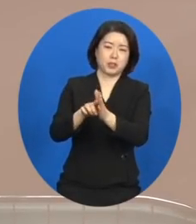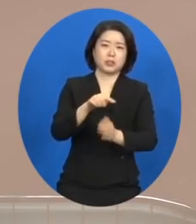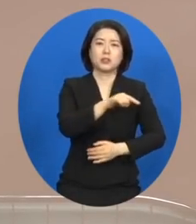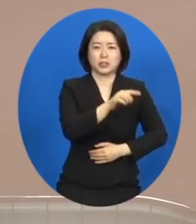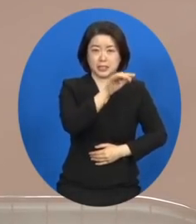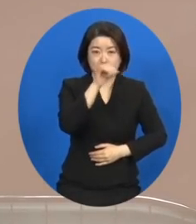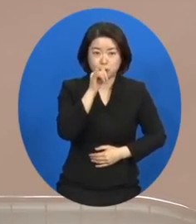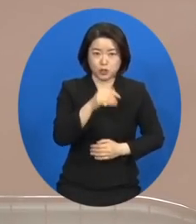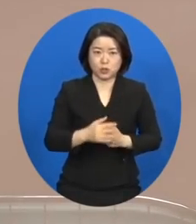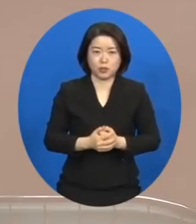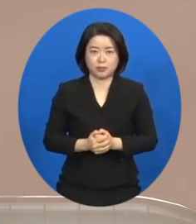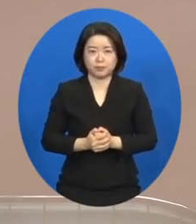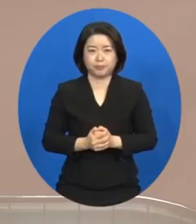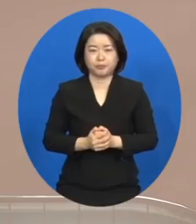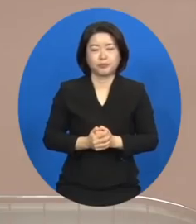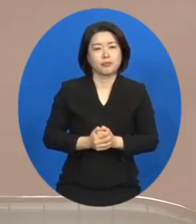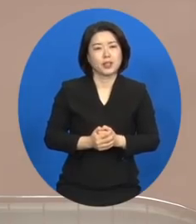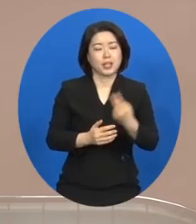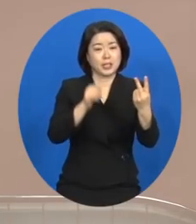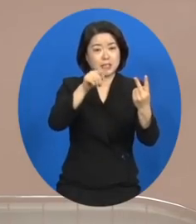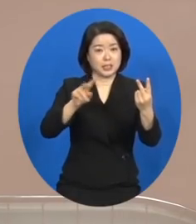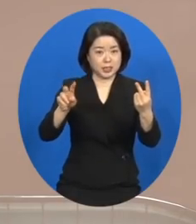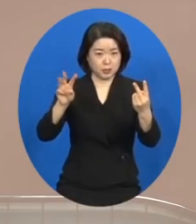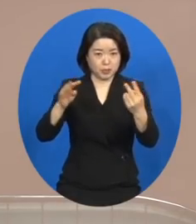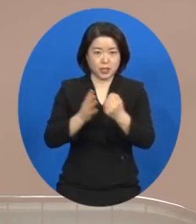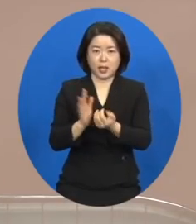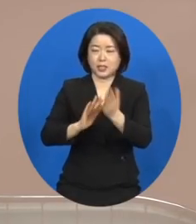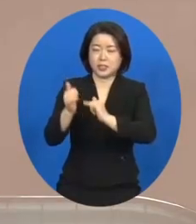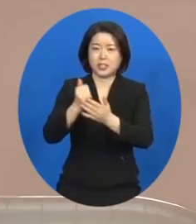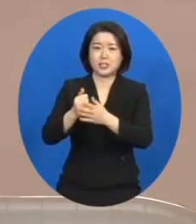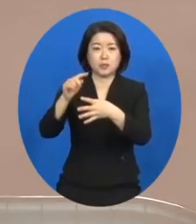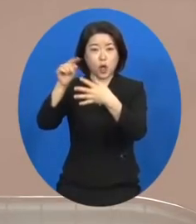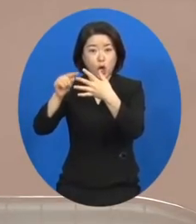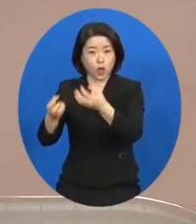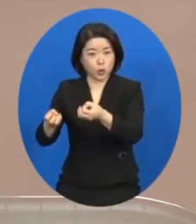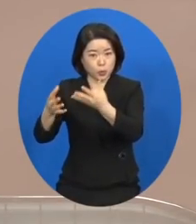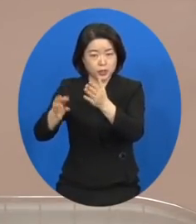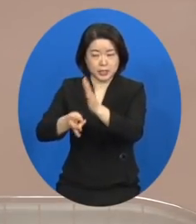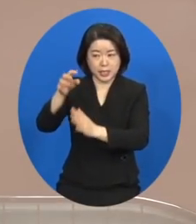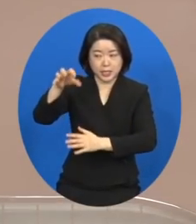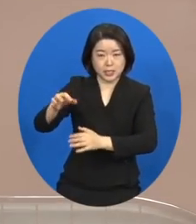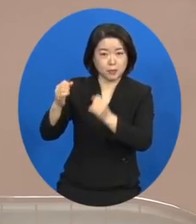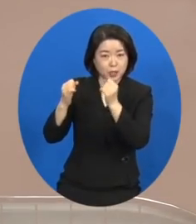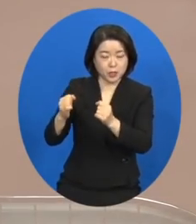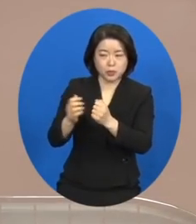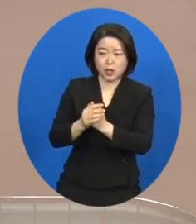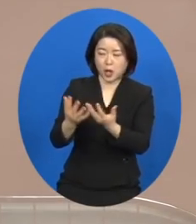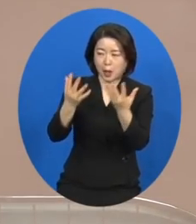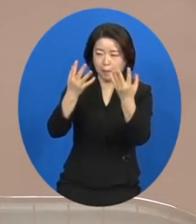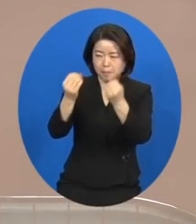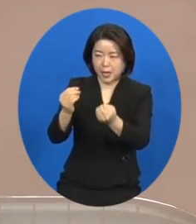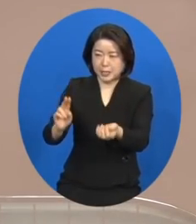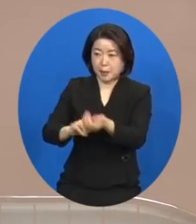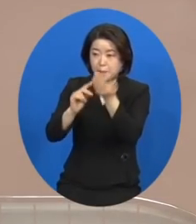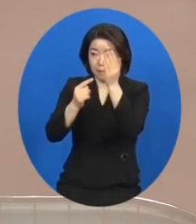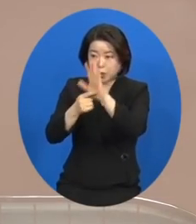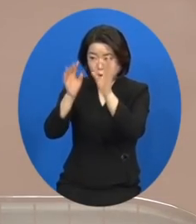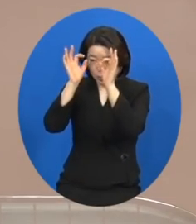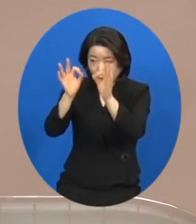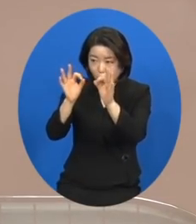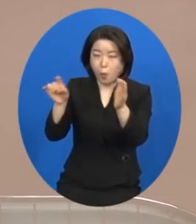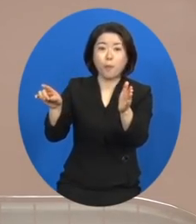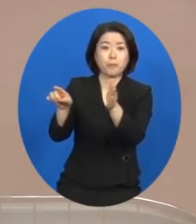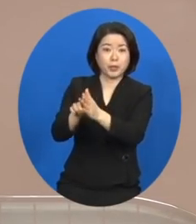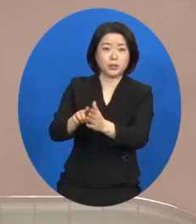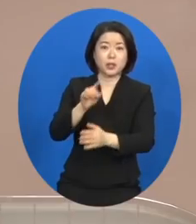23절입니다. 예수께서 유월절에 예루살렘에 계시는 동안에 많은 사람이 그가 행하시는 표적을 보고 그 이름을 믿었다라고 되어 있죠.